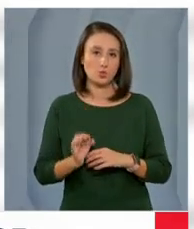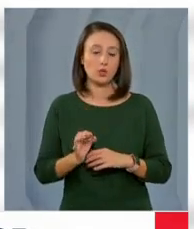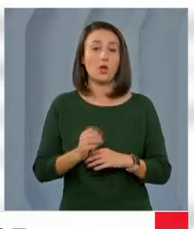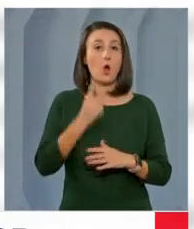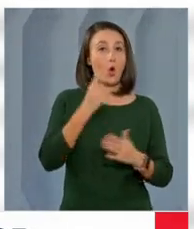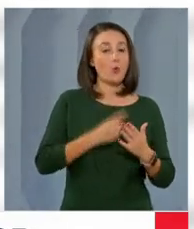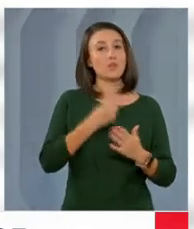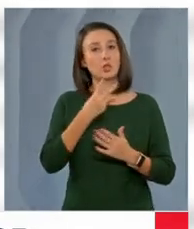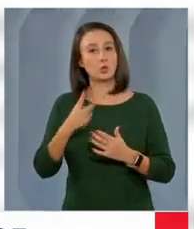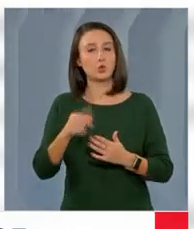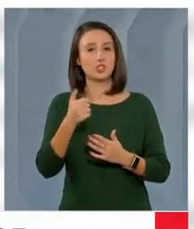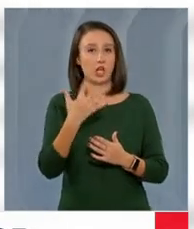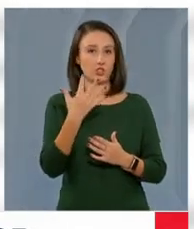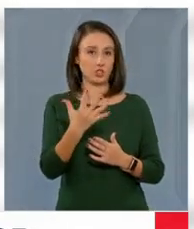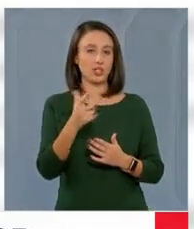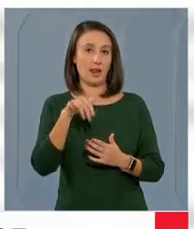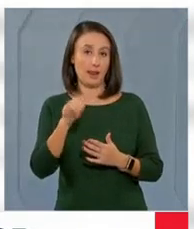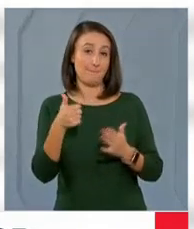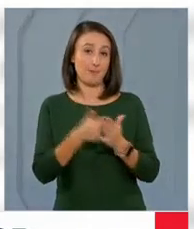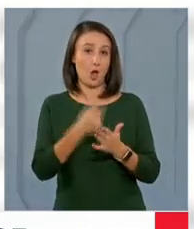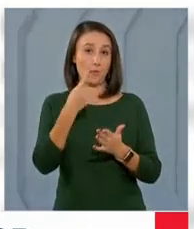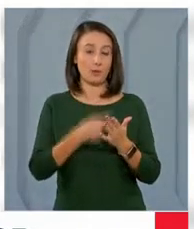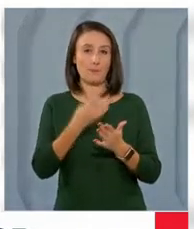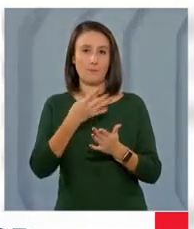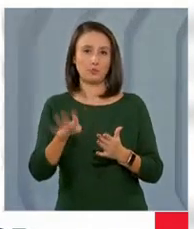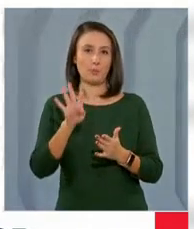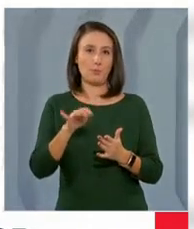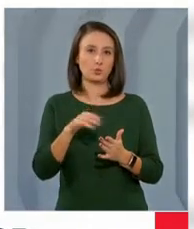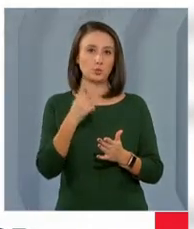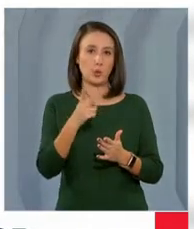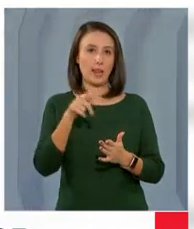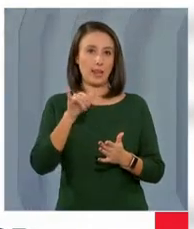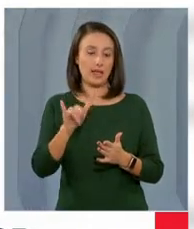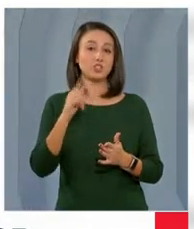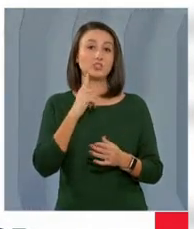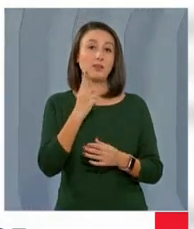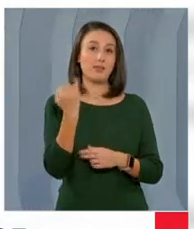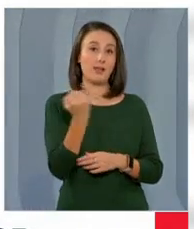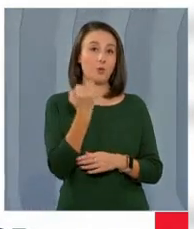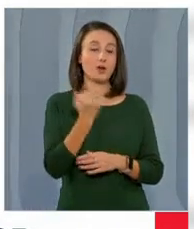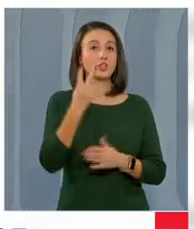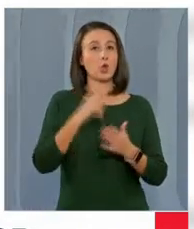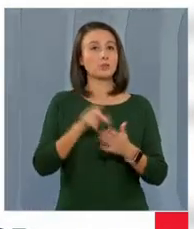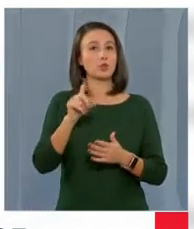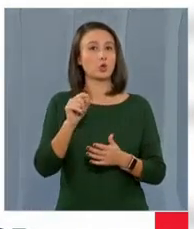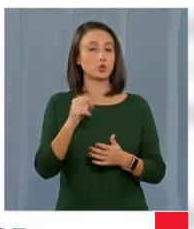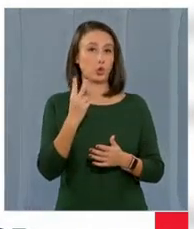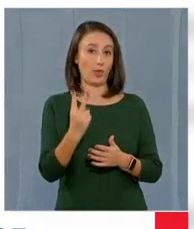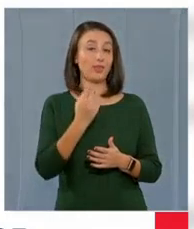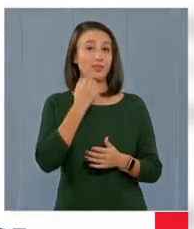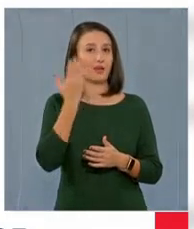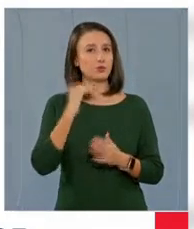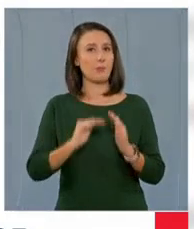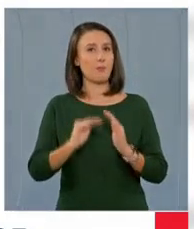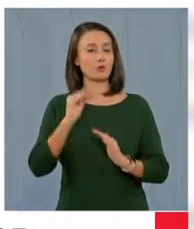la 1.265 de lei la 1.442 de lei, cât și la 1 ianuarie 2022, când a